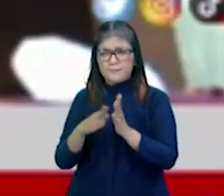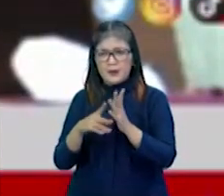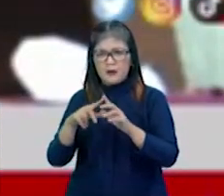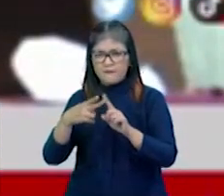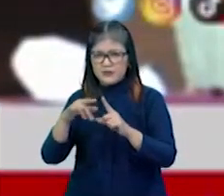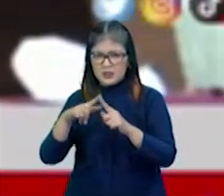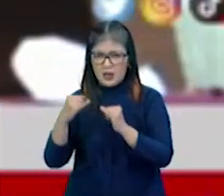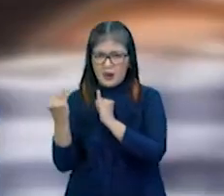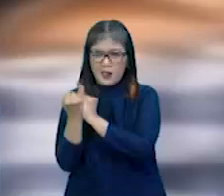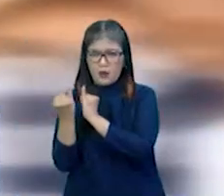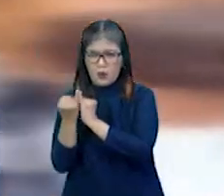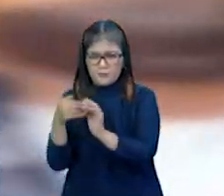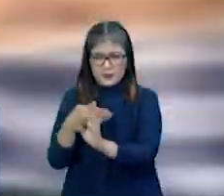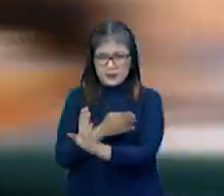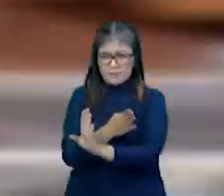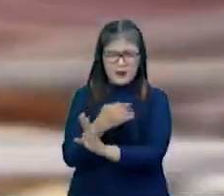penyimpangan-penyimpangan tersebut.